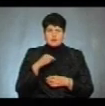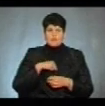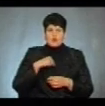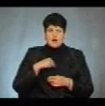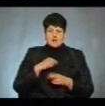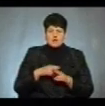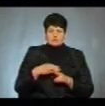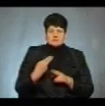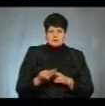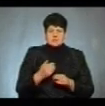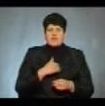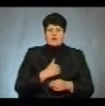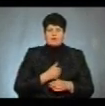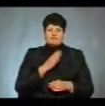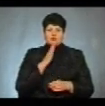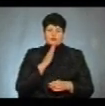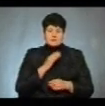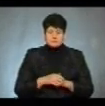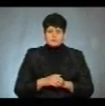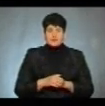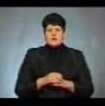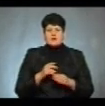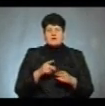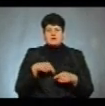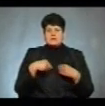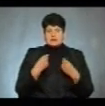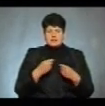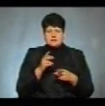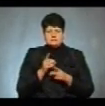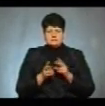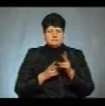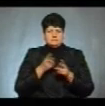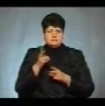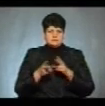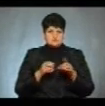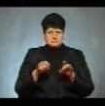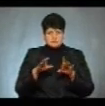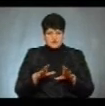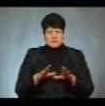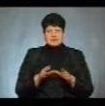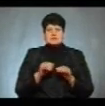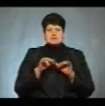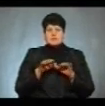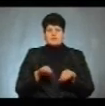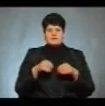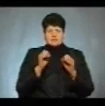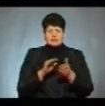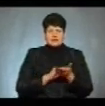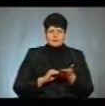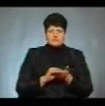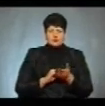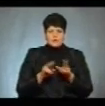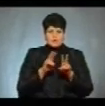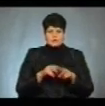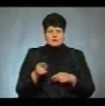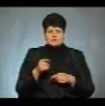вдові загиблого. Обвинувачені у вбивстві подали апеляцію на рішення Зборівського суду. Справу направили на повторне. повторний розгляд. В Тернопільський міськрайонний